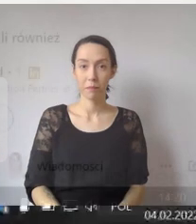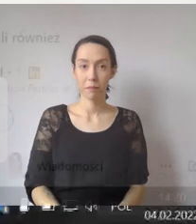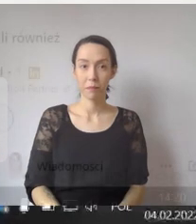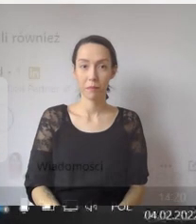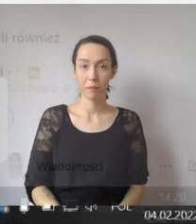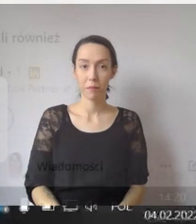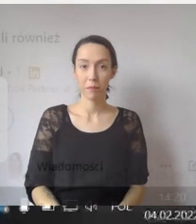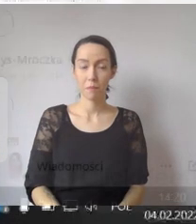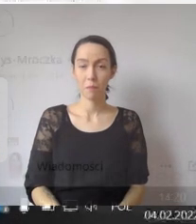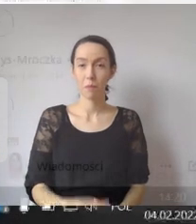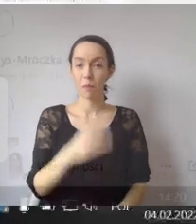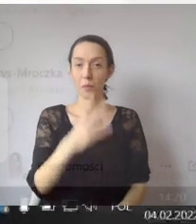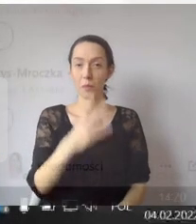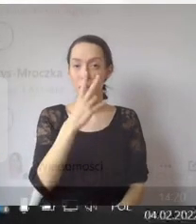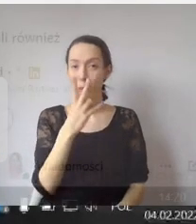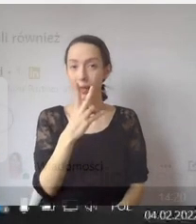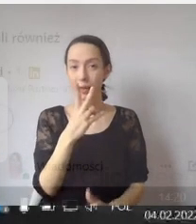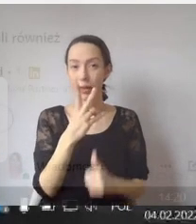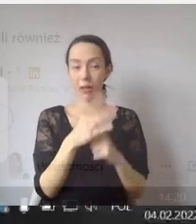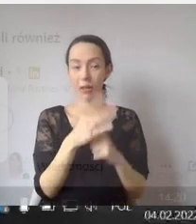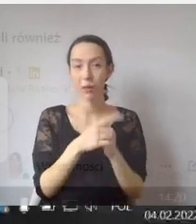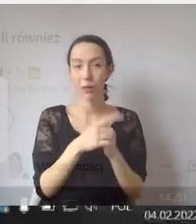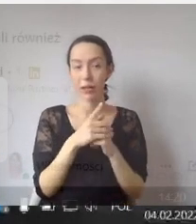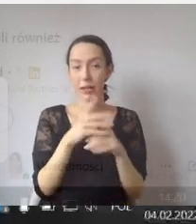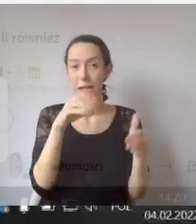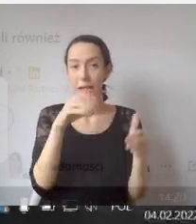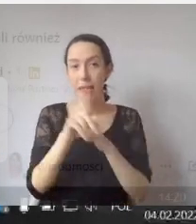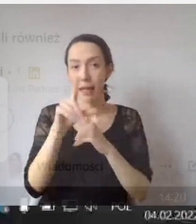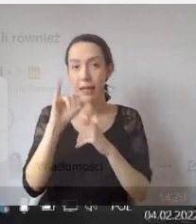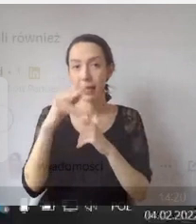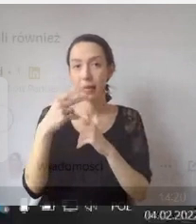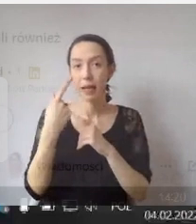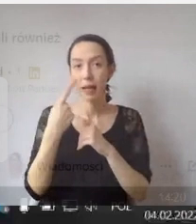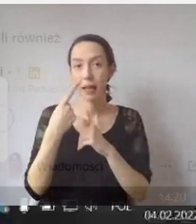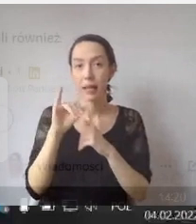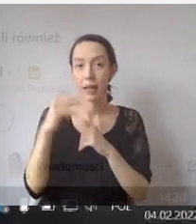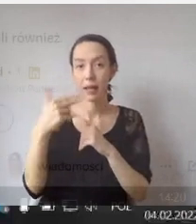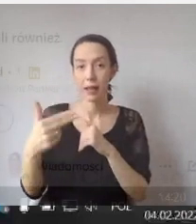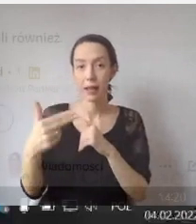Zobaczcie, tutaj jak mamy profil na LinkedInie, jest też coś takiego jak więcej.